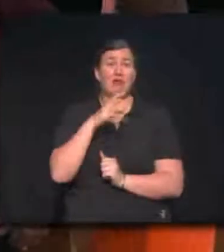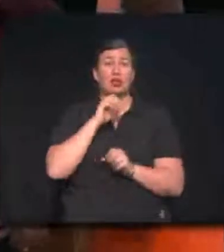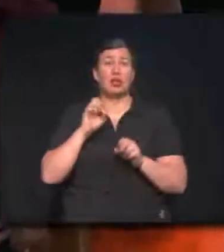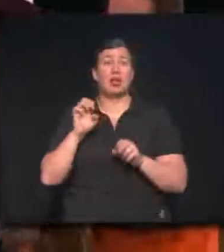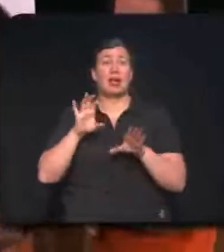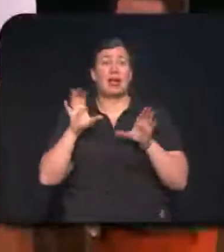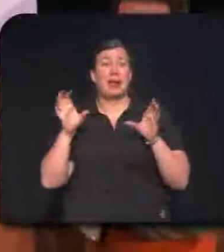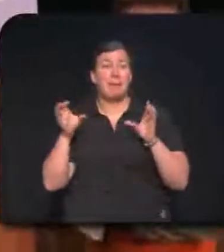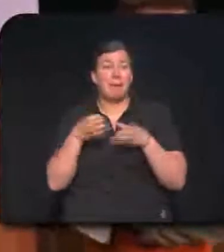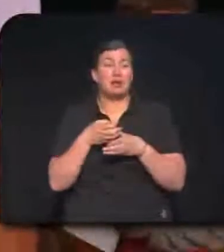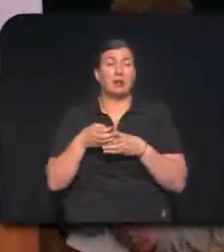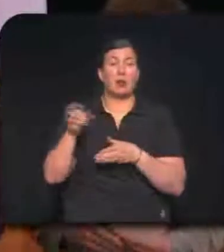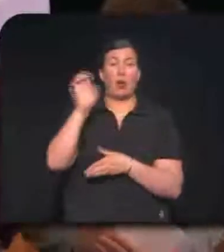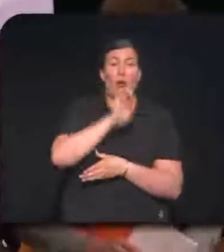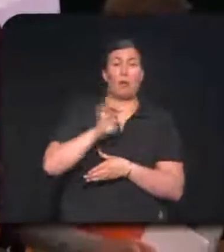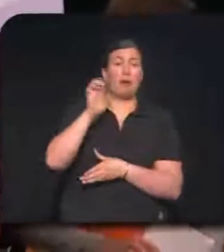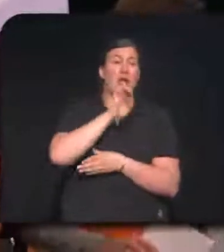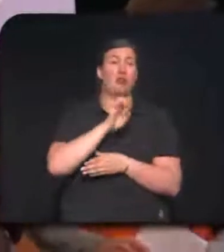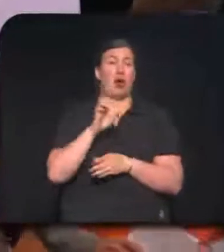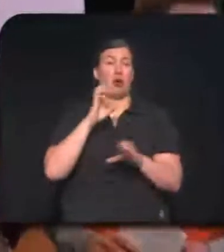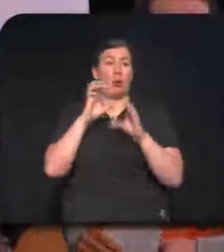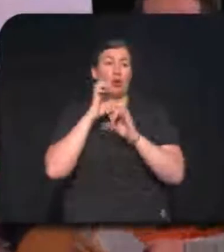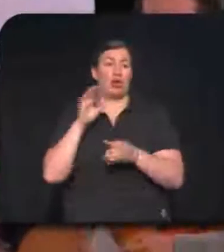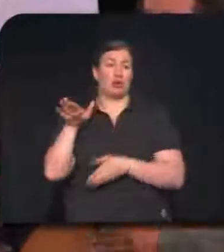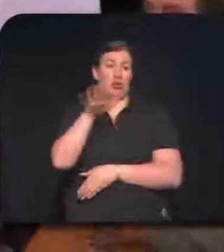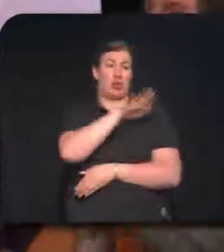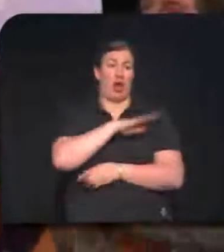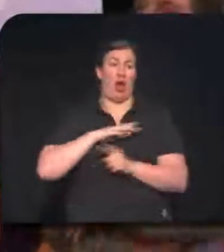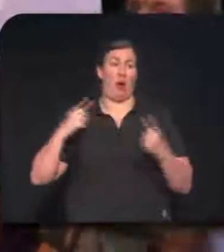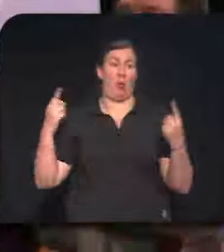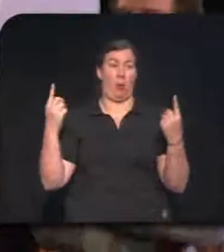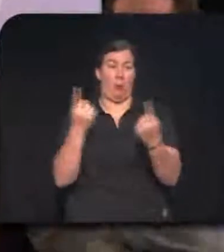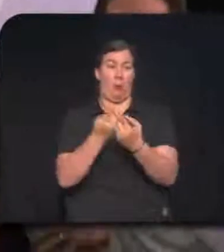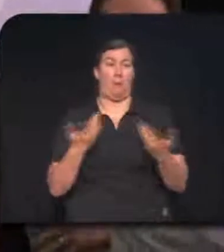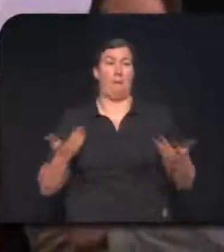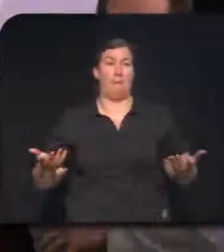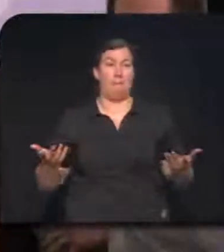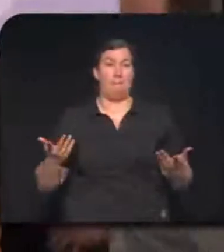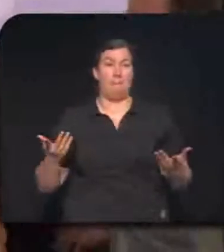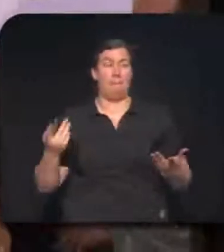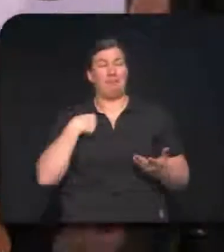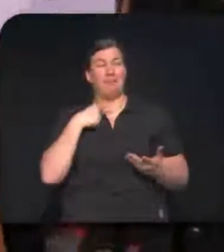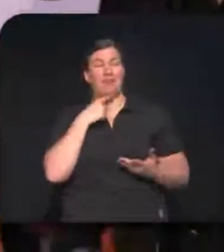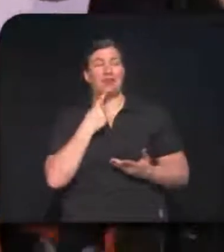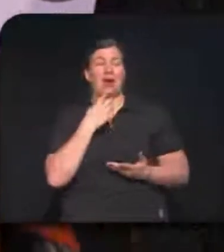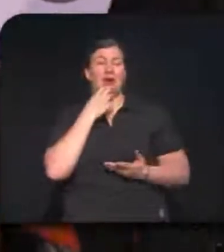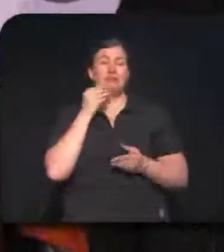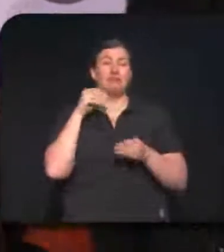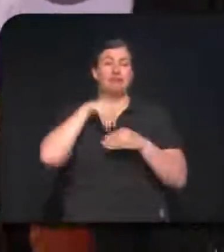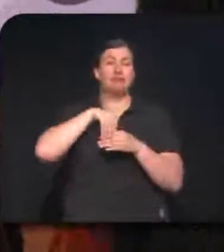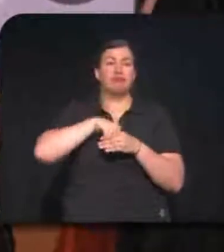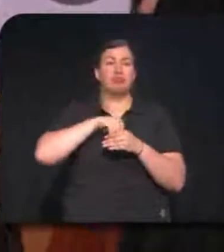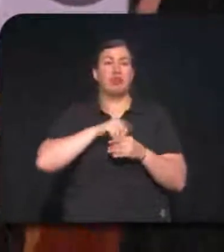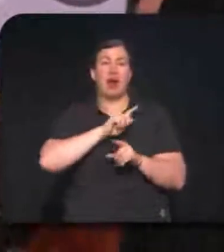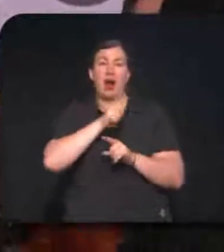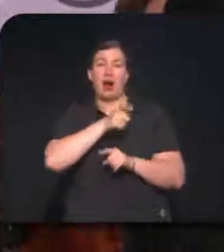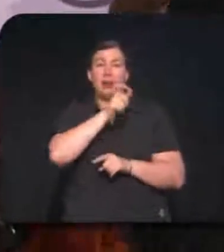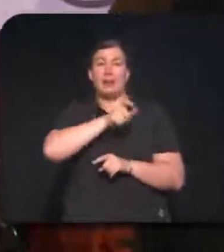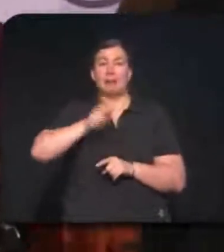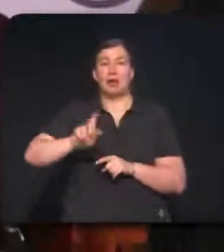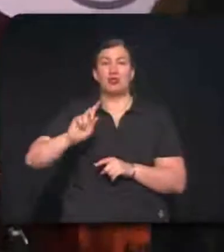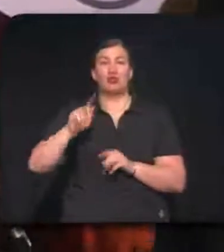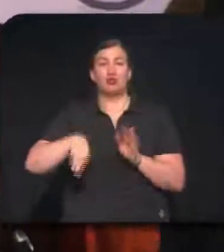Kommunikationsraum wir sagen dass in der Gestaltung dieser EU bitte schön alle Menschen angemessen beteiligt werden